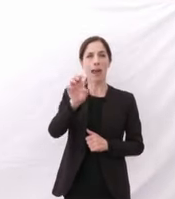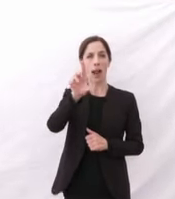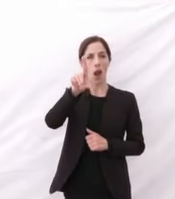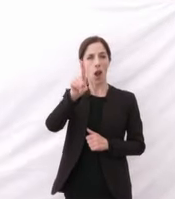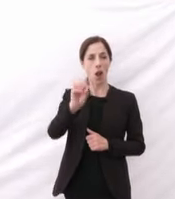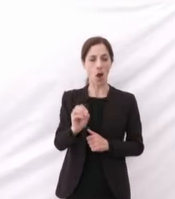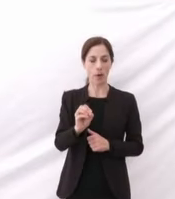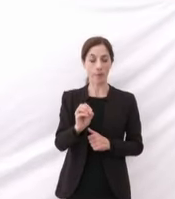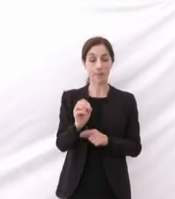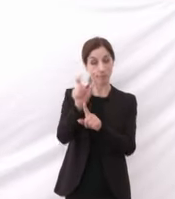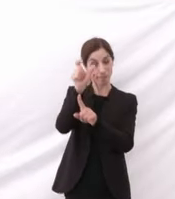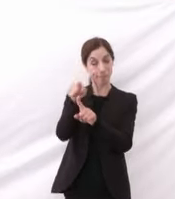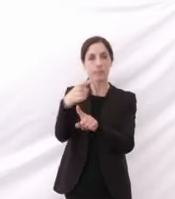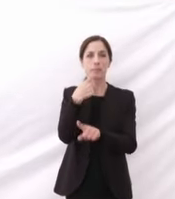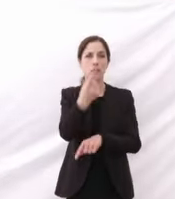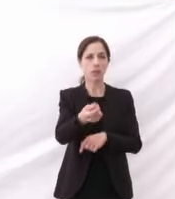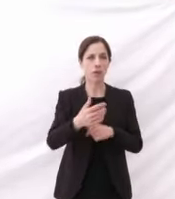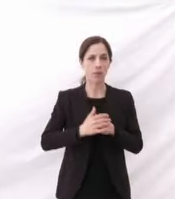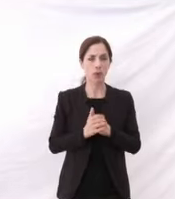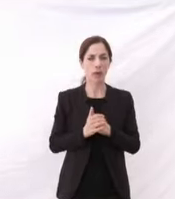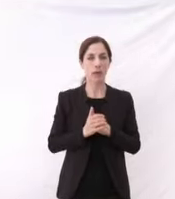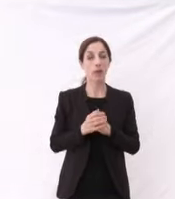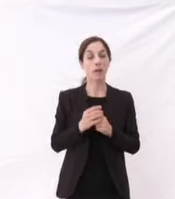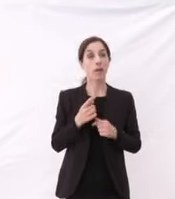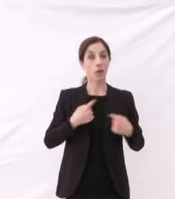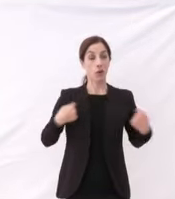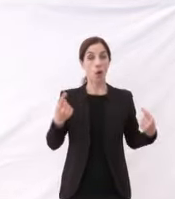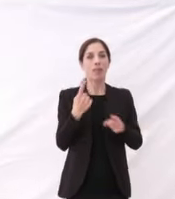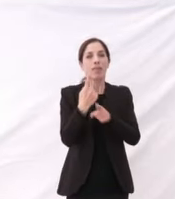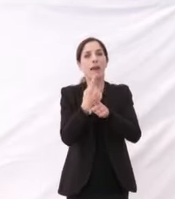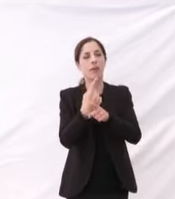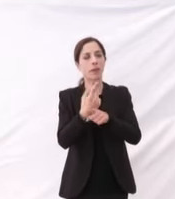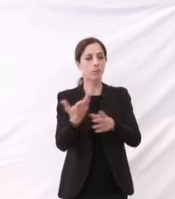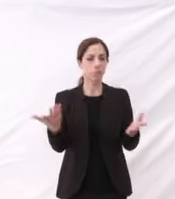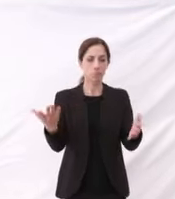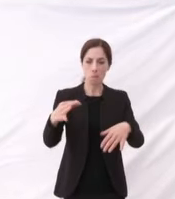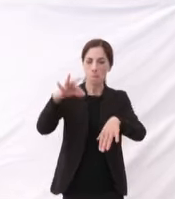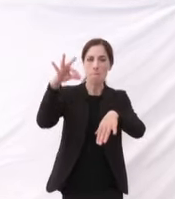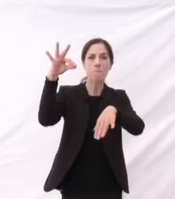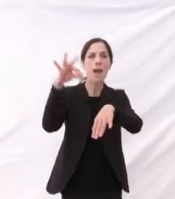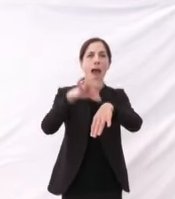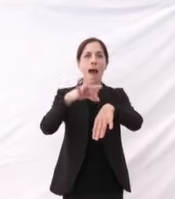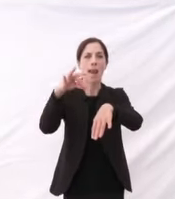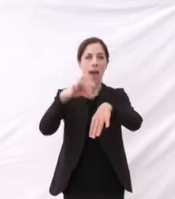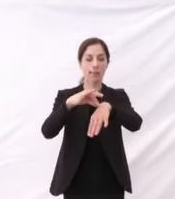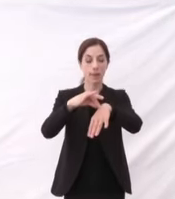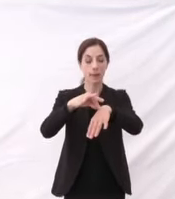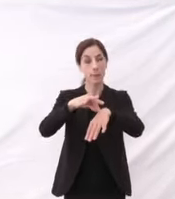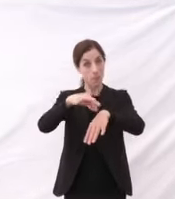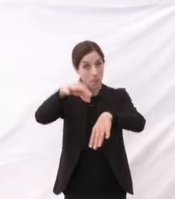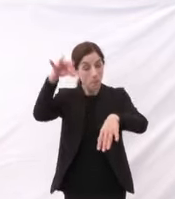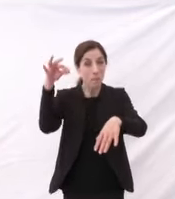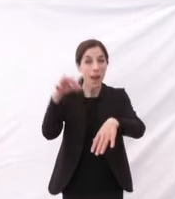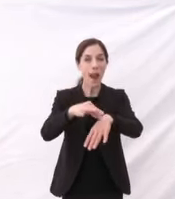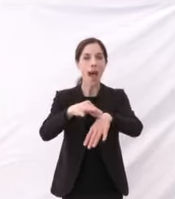che diceva che dobbiamo essere malati, ho detto malati di pace.